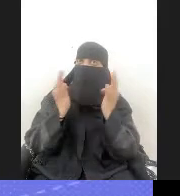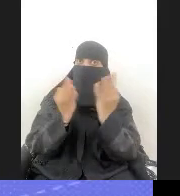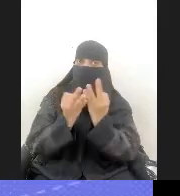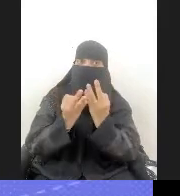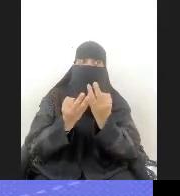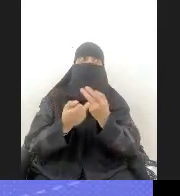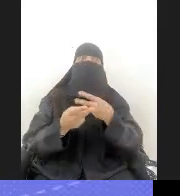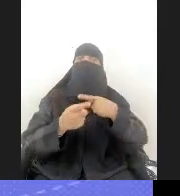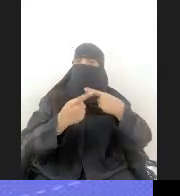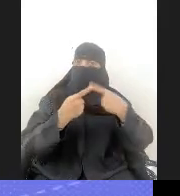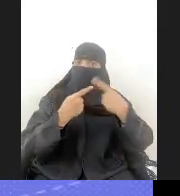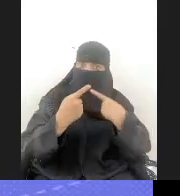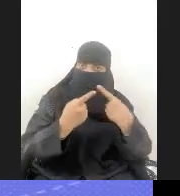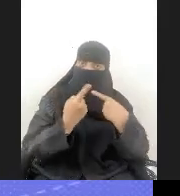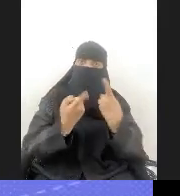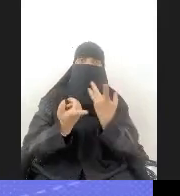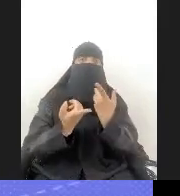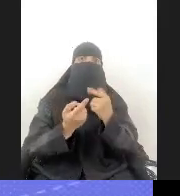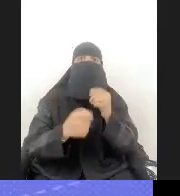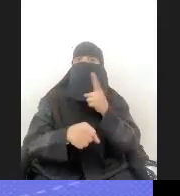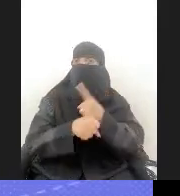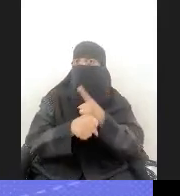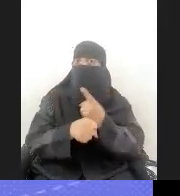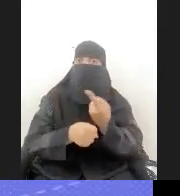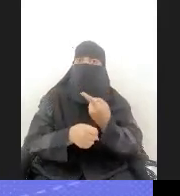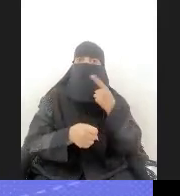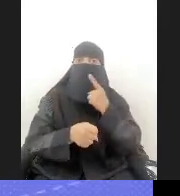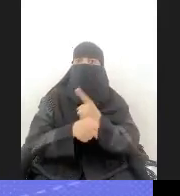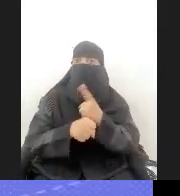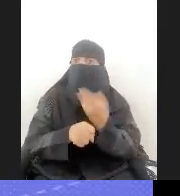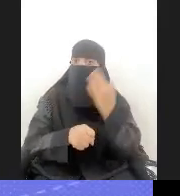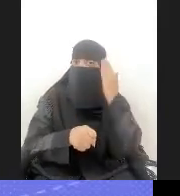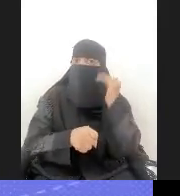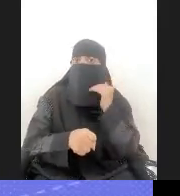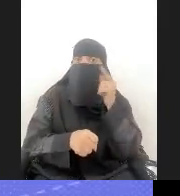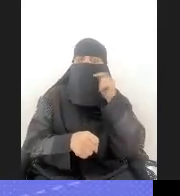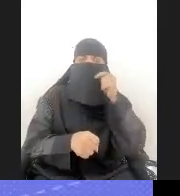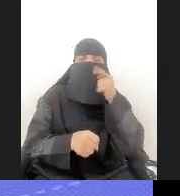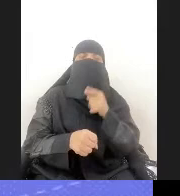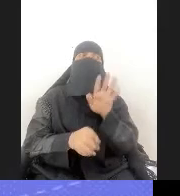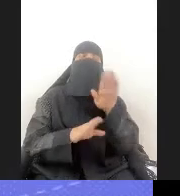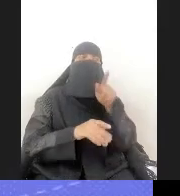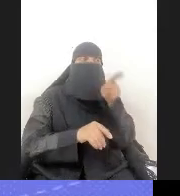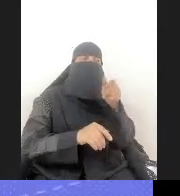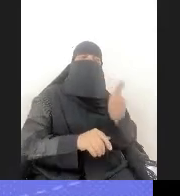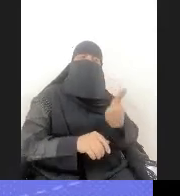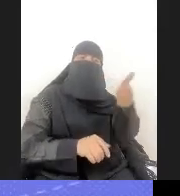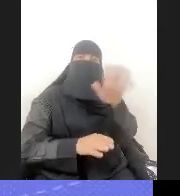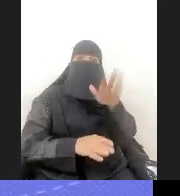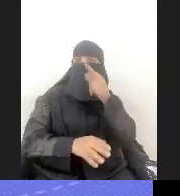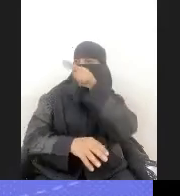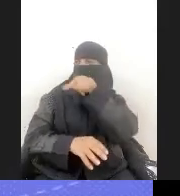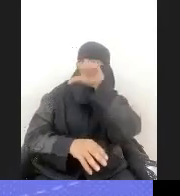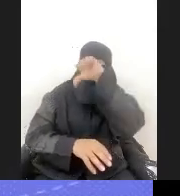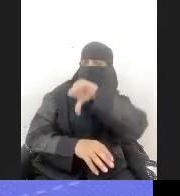المعلمين والمعلمات، والله التعليم عن بعد يصلح هنا لكن ما يصلح هنا، التعليم الإلكتروني ممكن يناسب